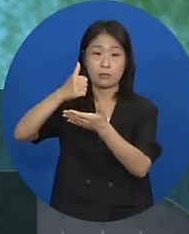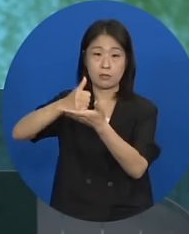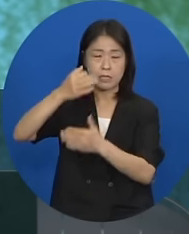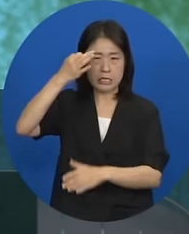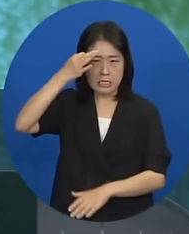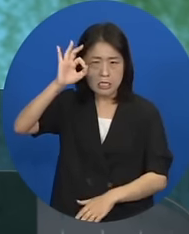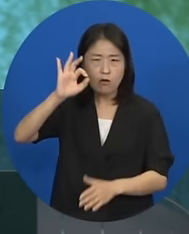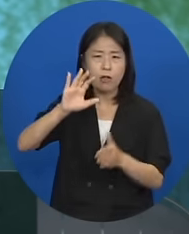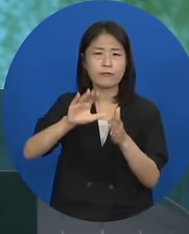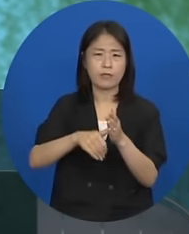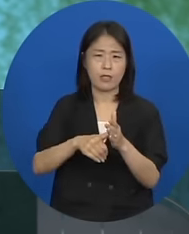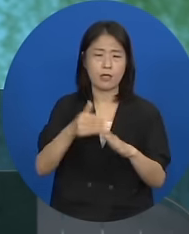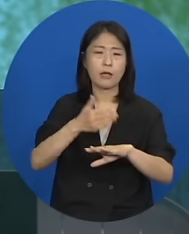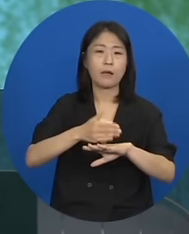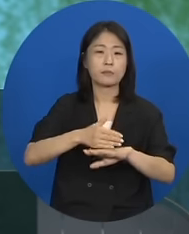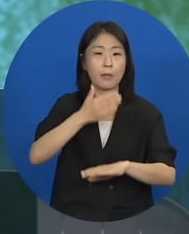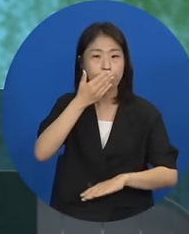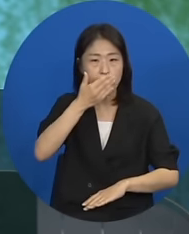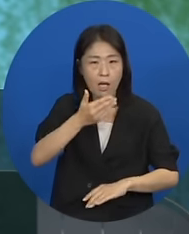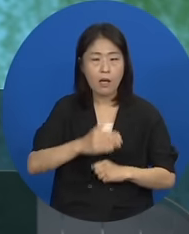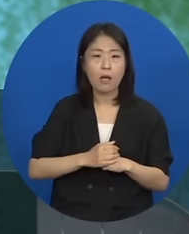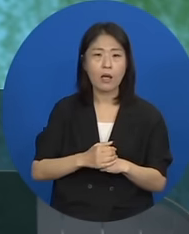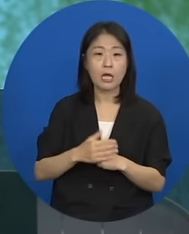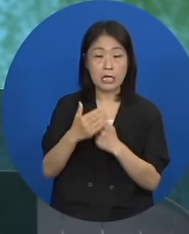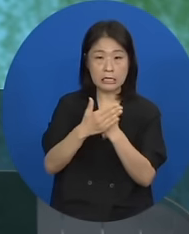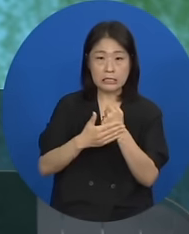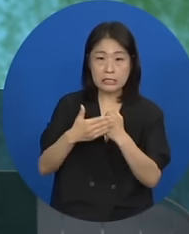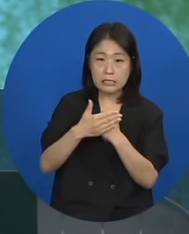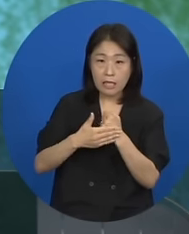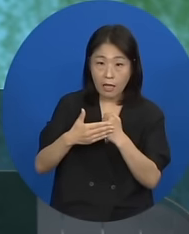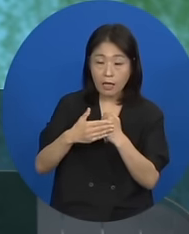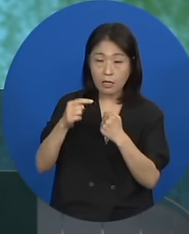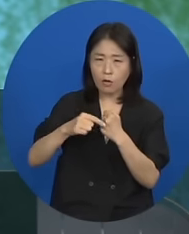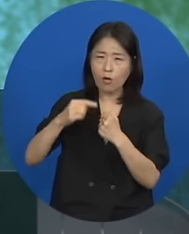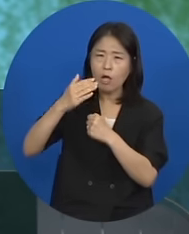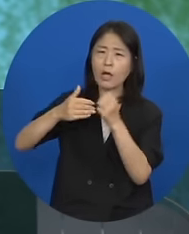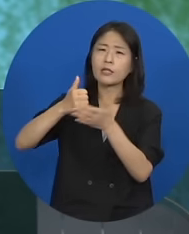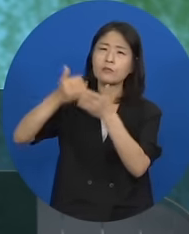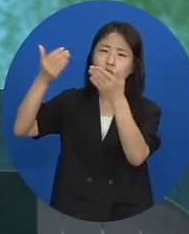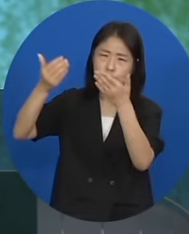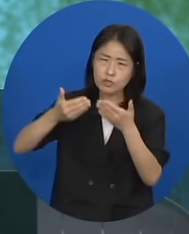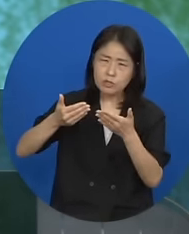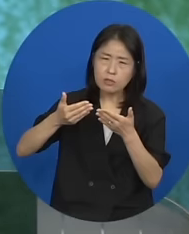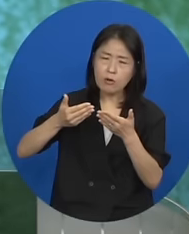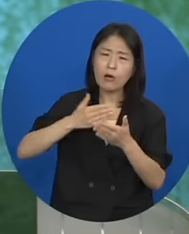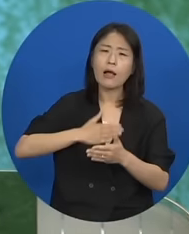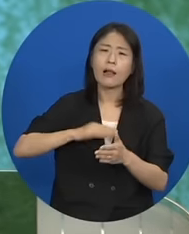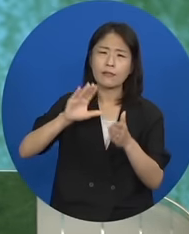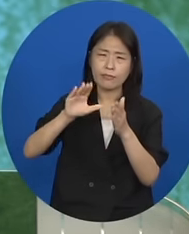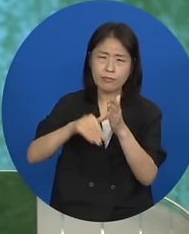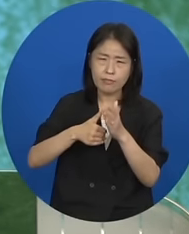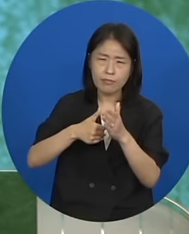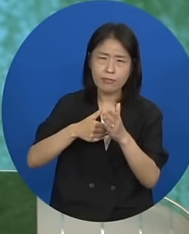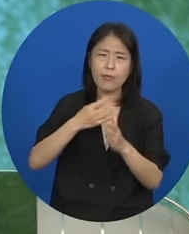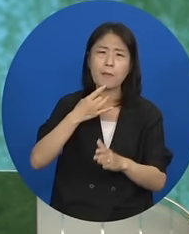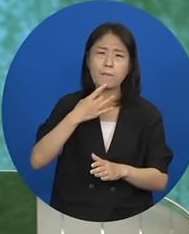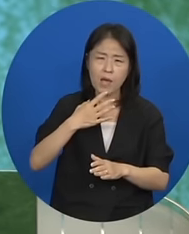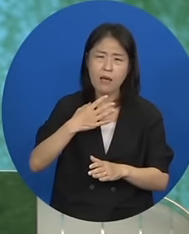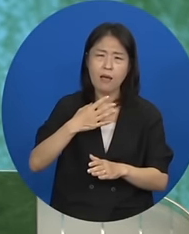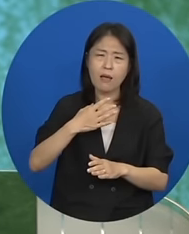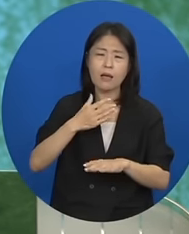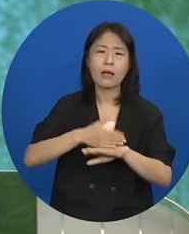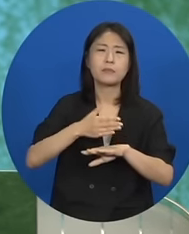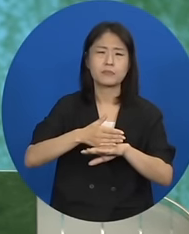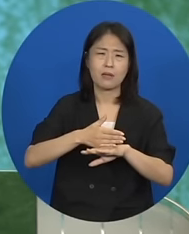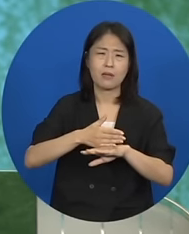수 있고 우리에게 주신 은혜를 은혜로 여길 때만 감사할 수 있습니다 은혜는 무엇이냐면 받을 자격이 없는